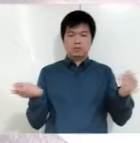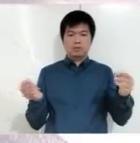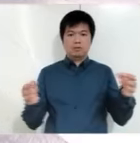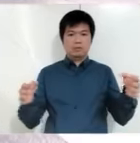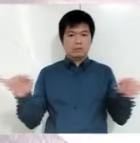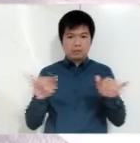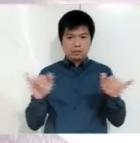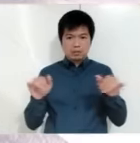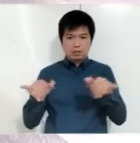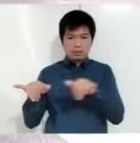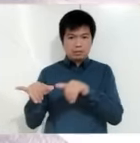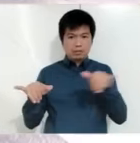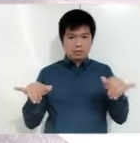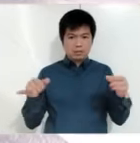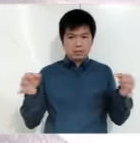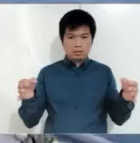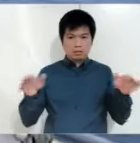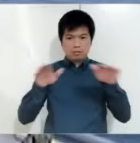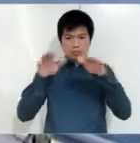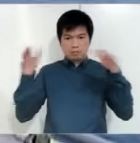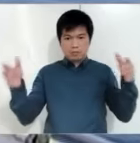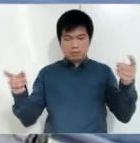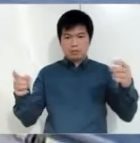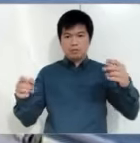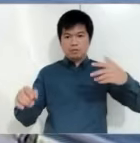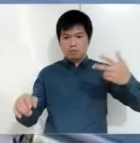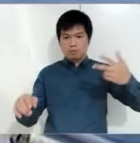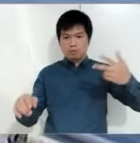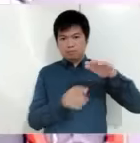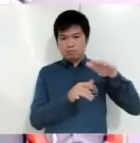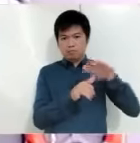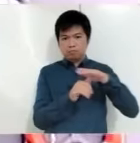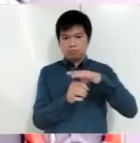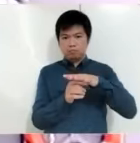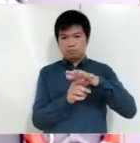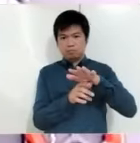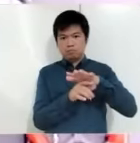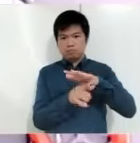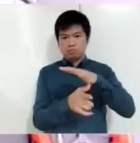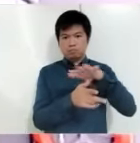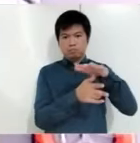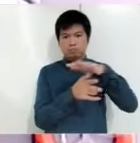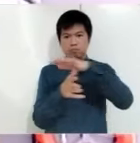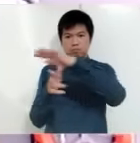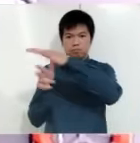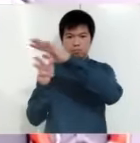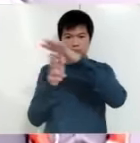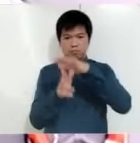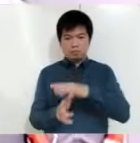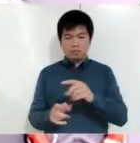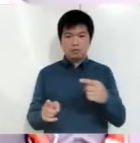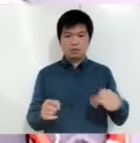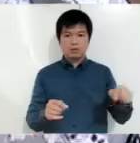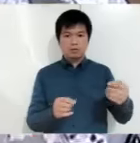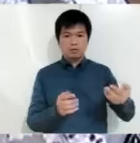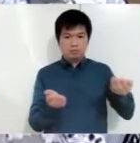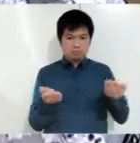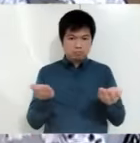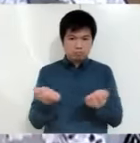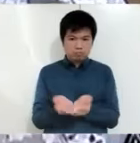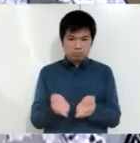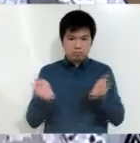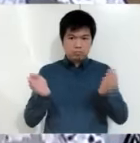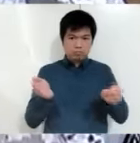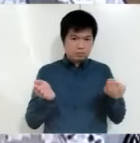mag-landing at take-off ang hanggang 2 helicopter. Sa magkabilang gilid naman ng barko, nakahanda ang 2 rigid hull inflatable boats. For